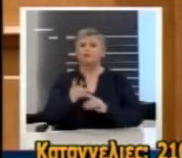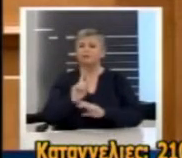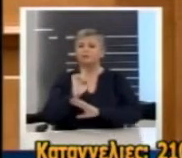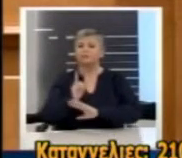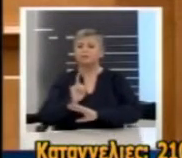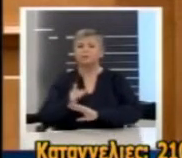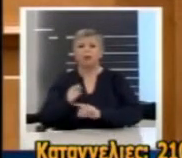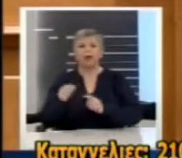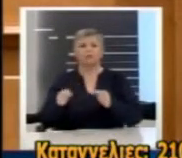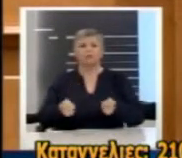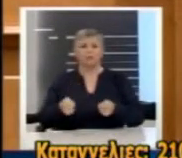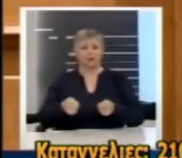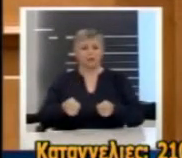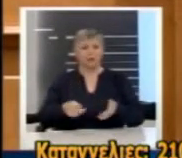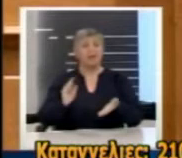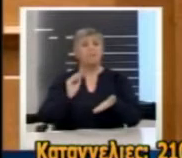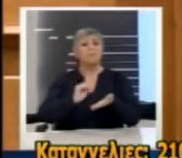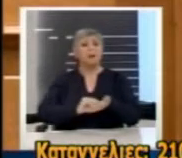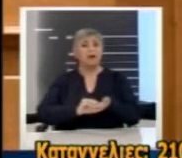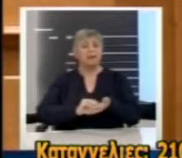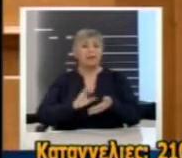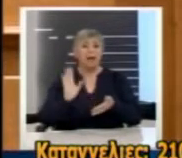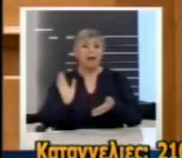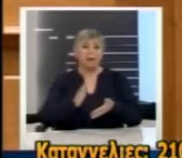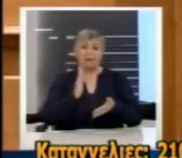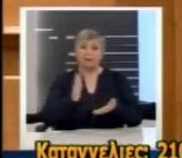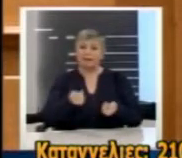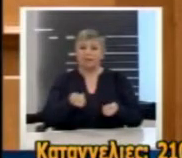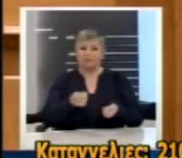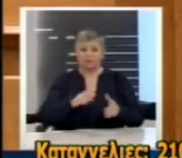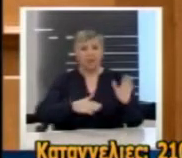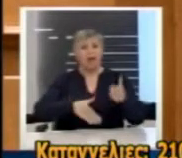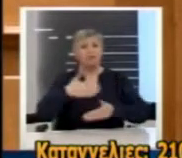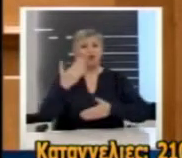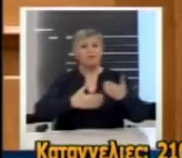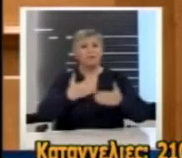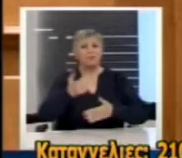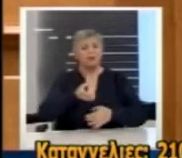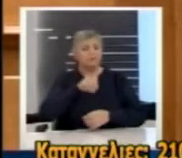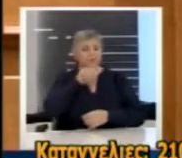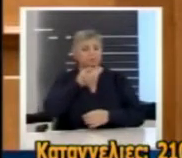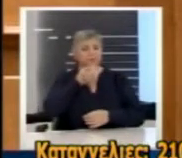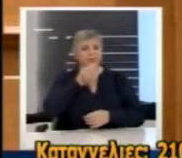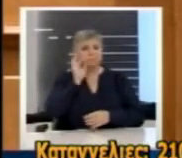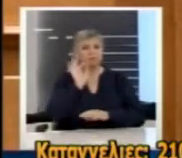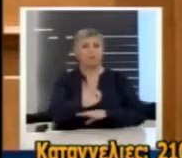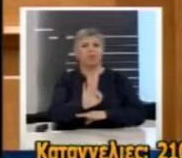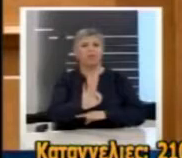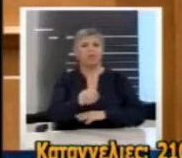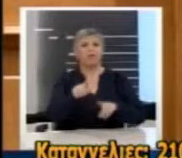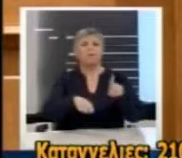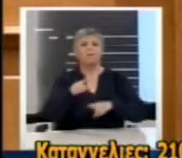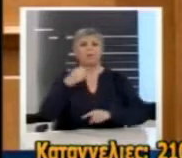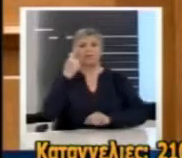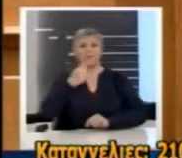ενοχλεί μέσω του φιλικού σας τύπου και παραδημοσιογραφικών μηχανισμών και κυκλωμάτων. Ξέρουμε